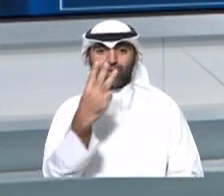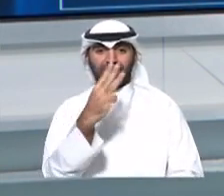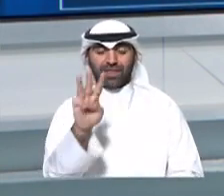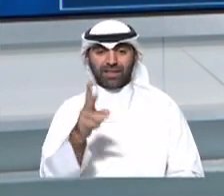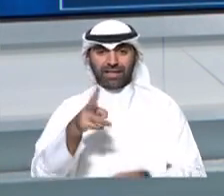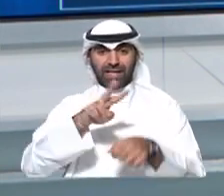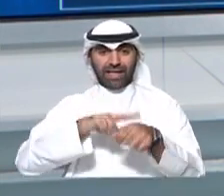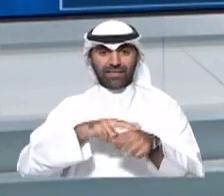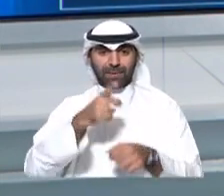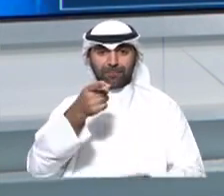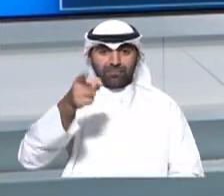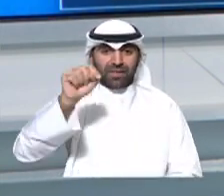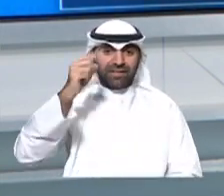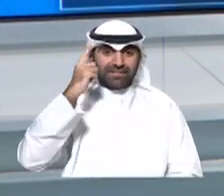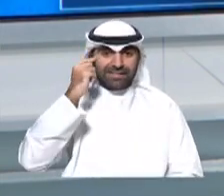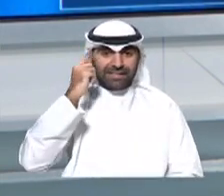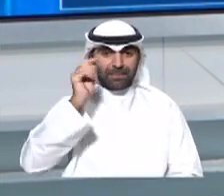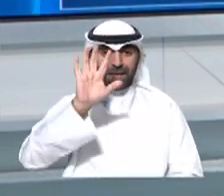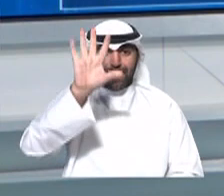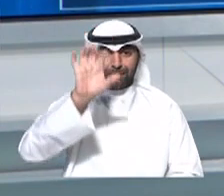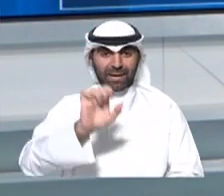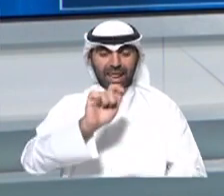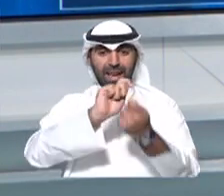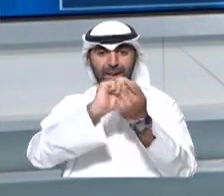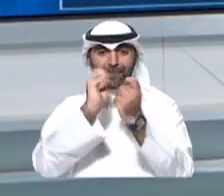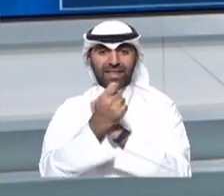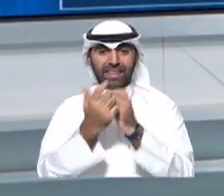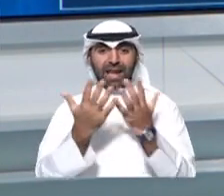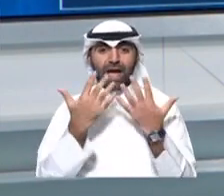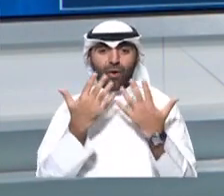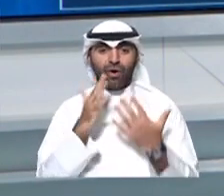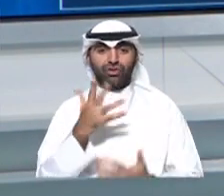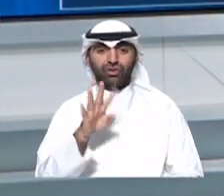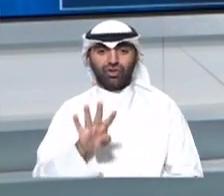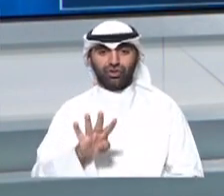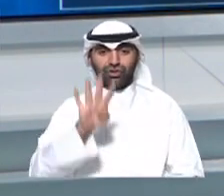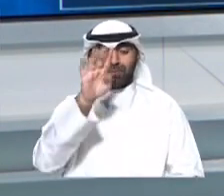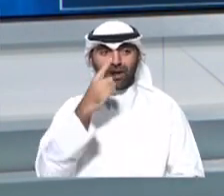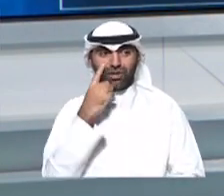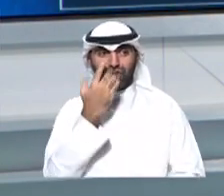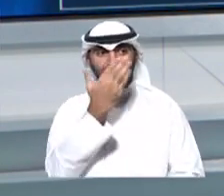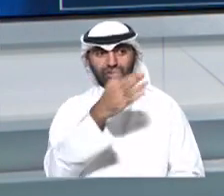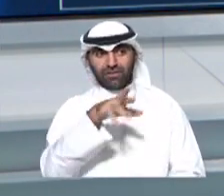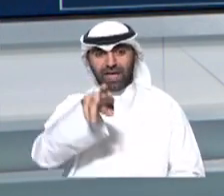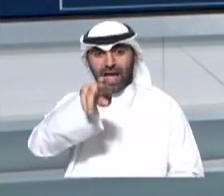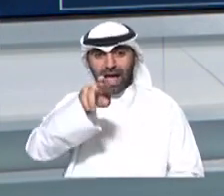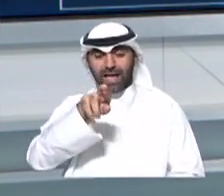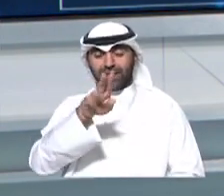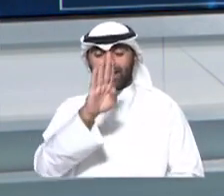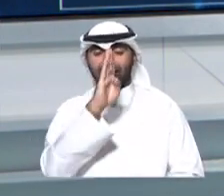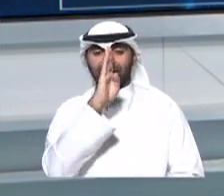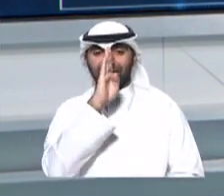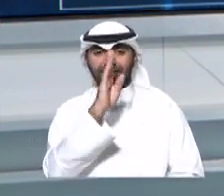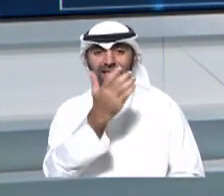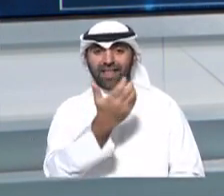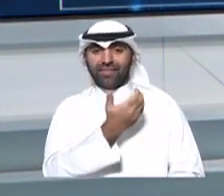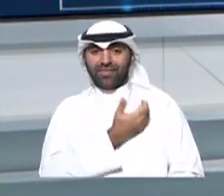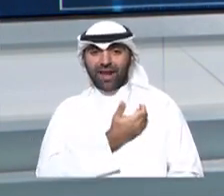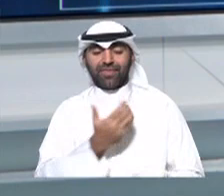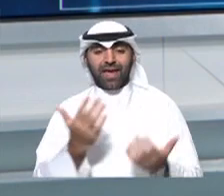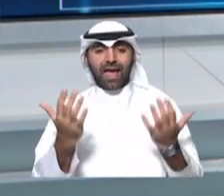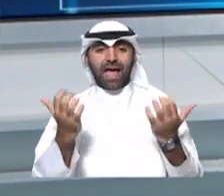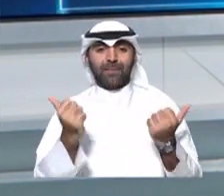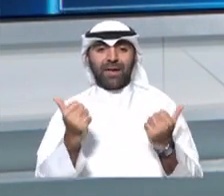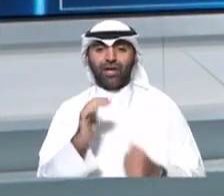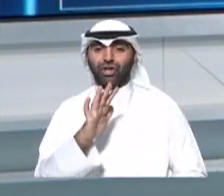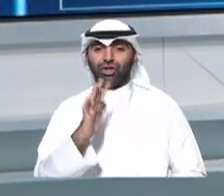في اتجاه رياح إلى رياح شمالية غربية، راح تستمر معنا خلال الأيام اللي بعدها. أما بالنسبة لدرجات الحرارة فالعظمى